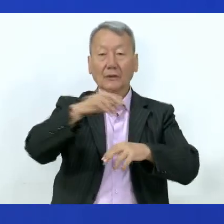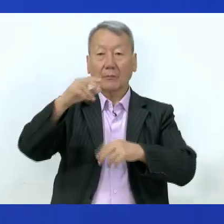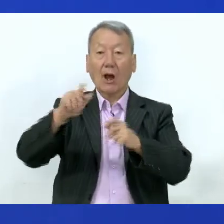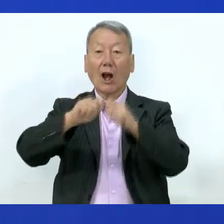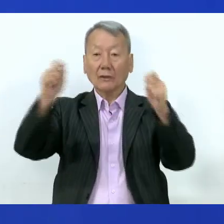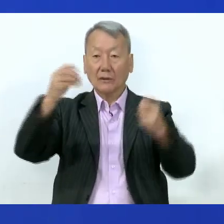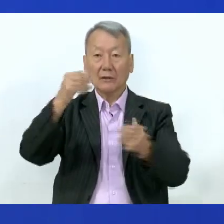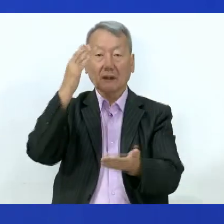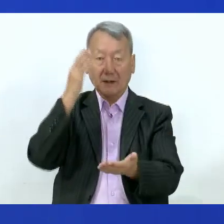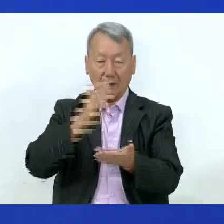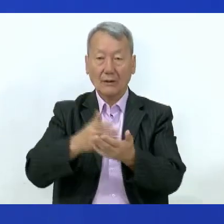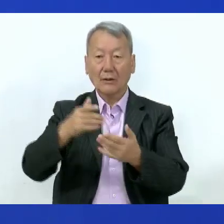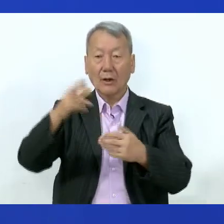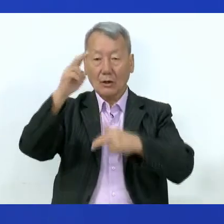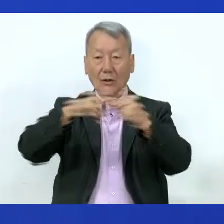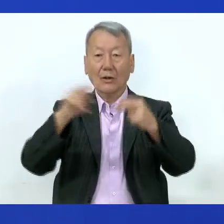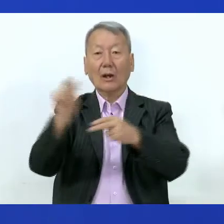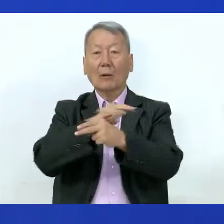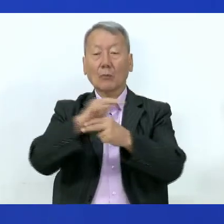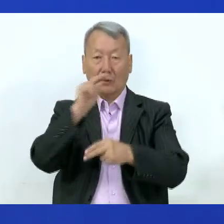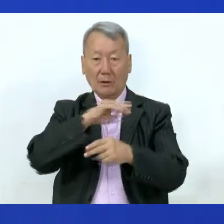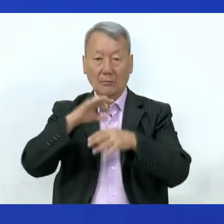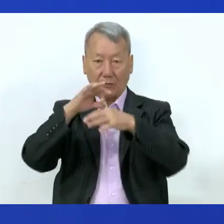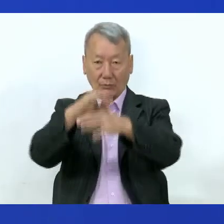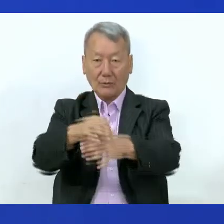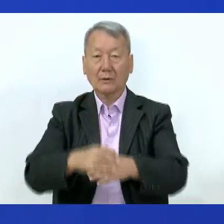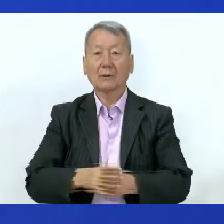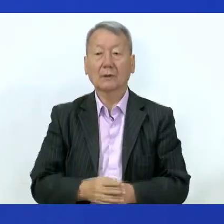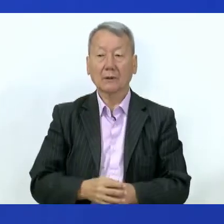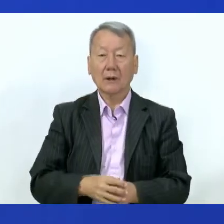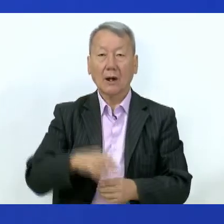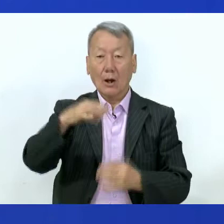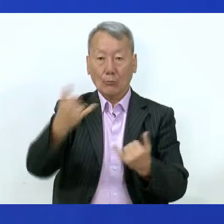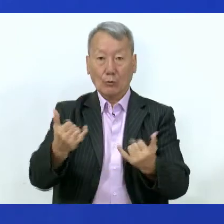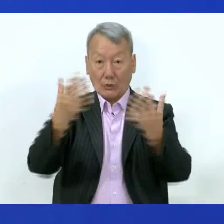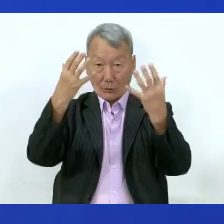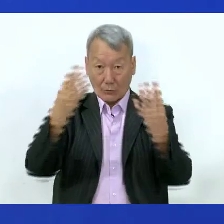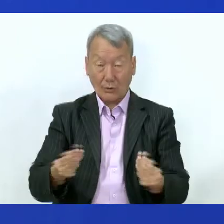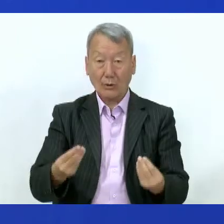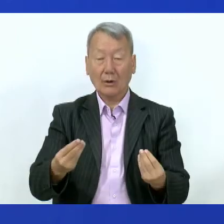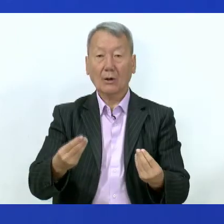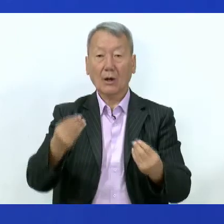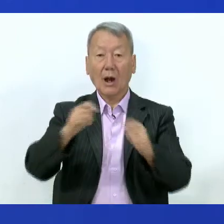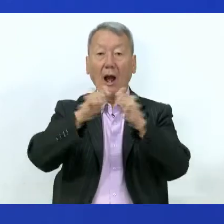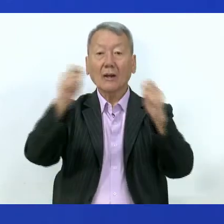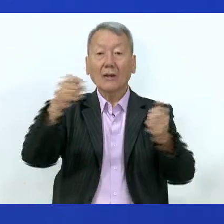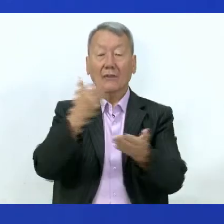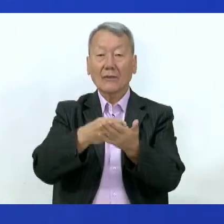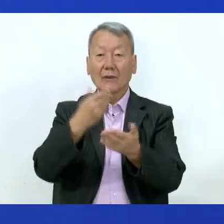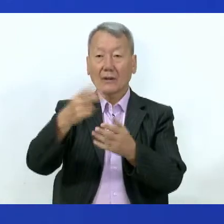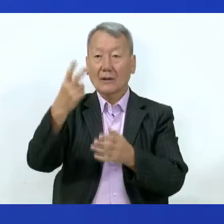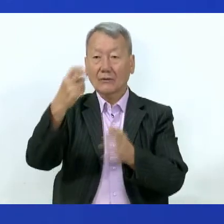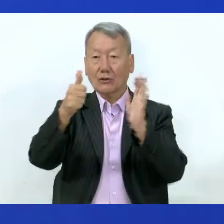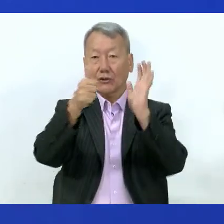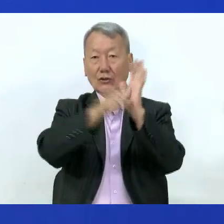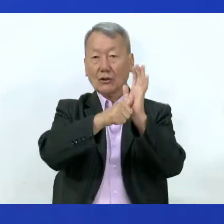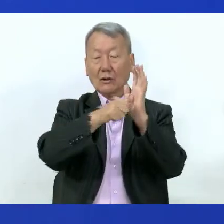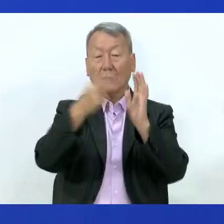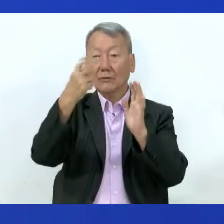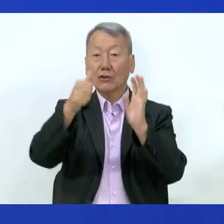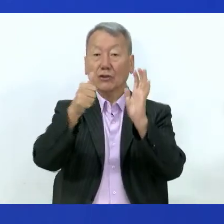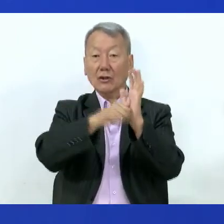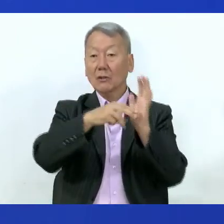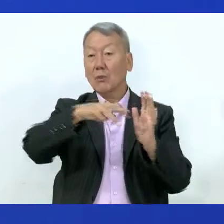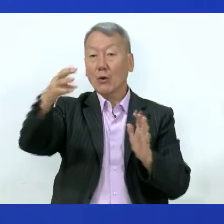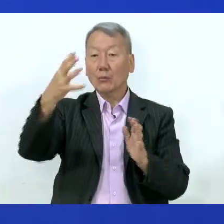открытого финансирования ведет состроительно-монтажную работу. По сегодняшнему состоянию открытого финансирования на 206 миллионов 500